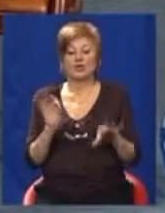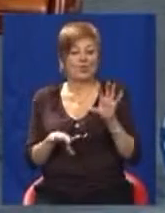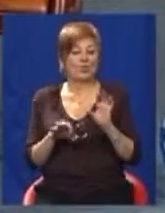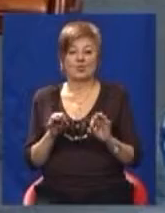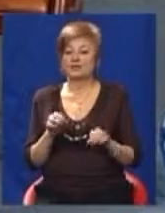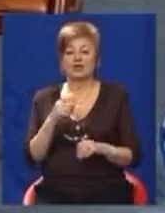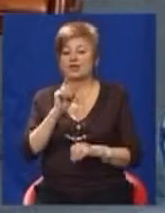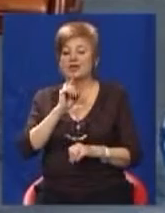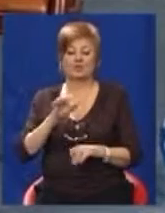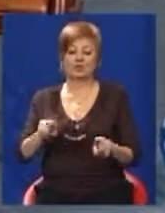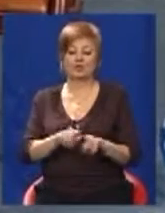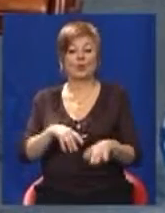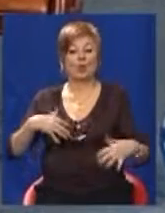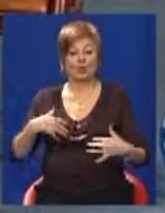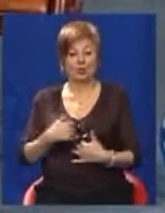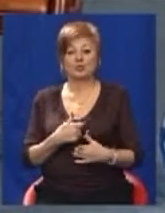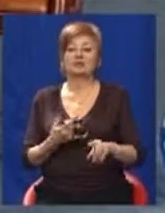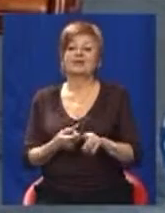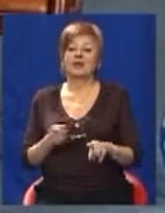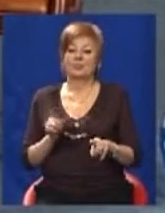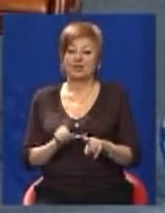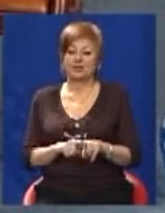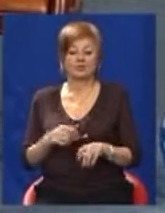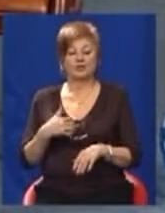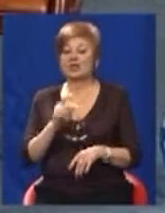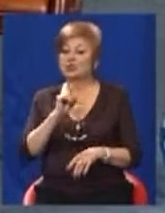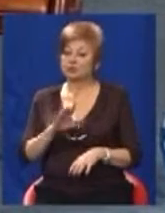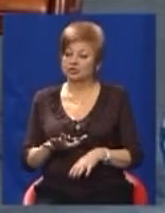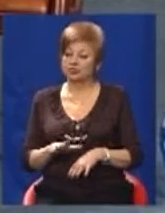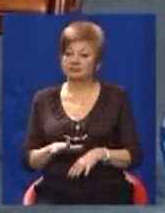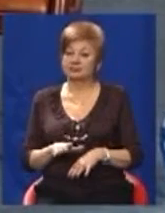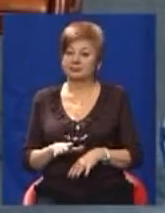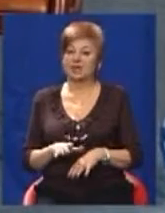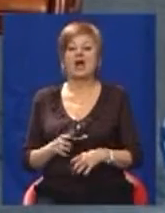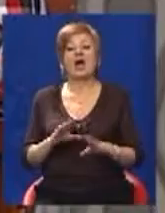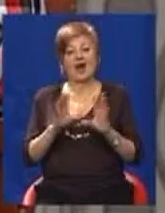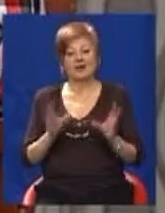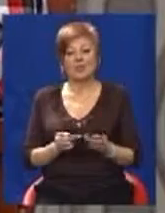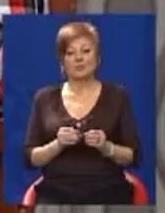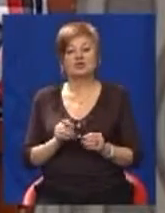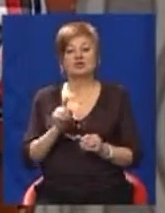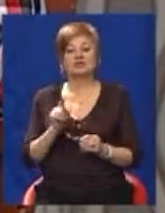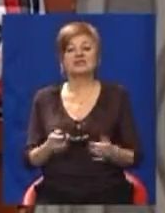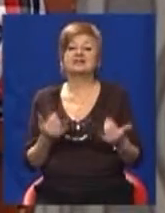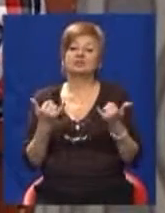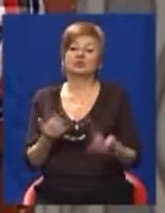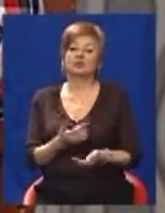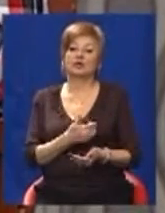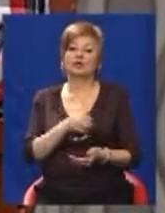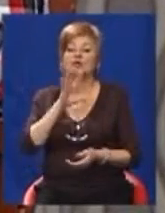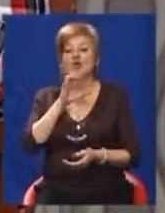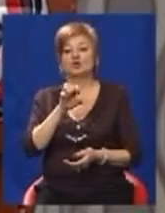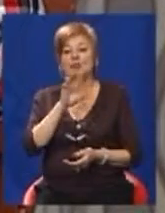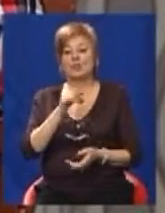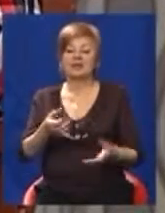здасться такою сумною. І сумувати ти не будеш. А, до речі, яку ти сьогодні хотіла б